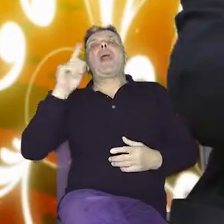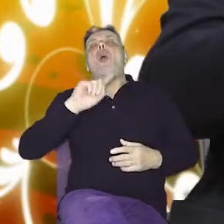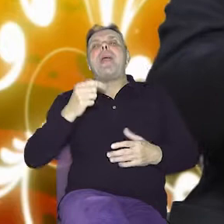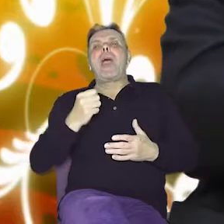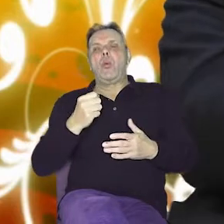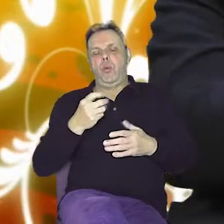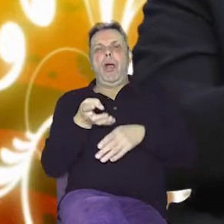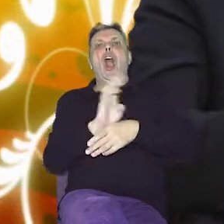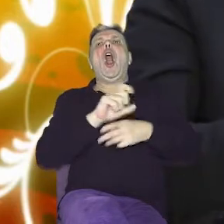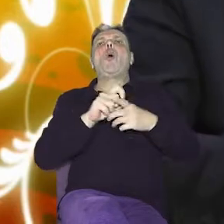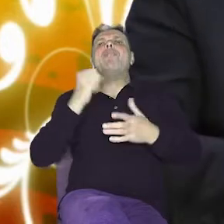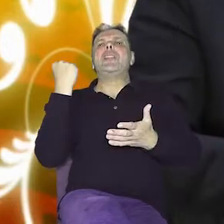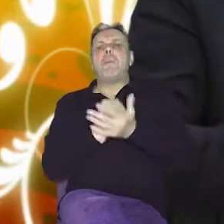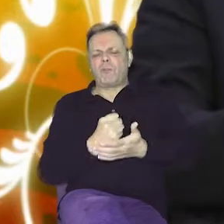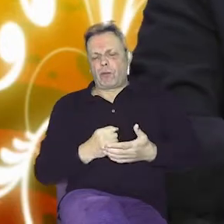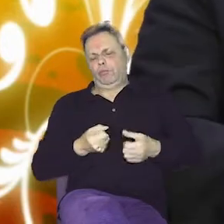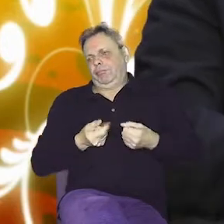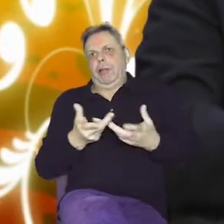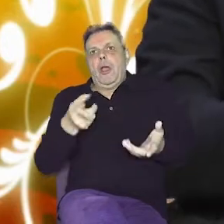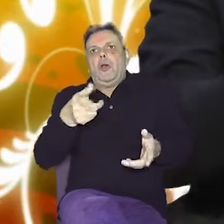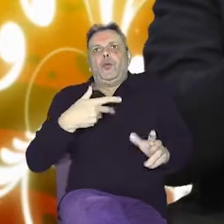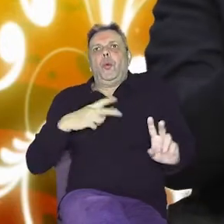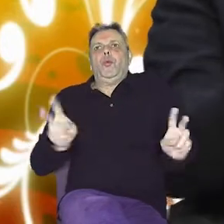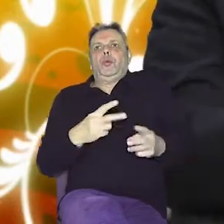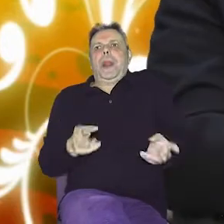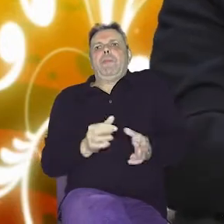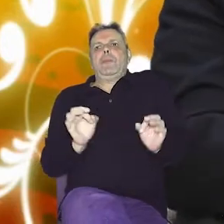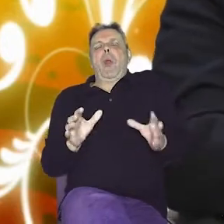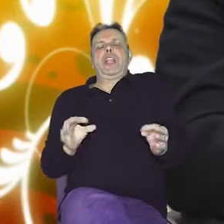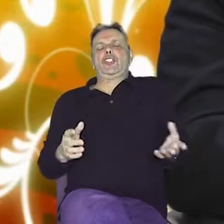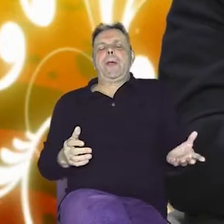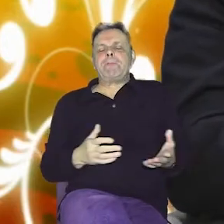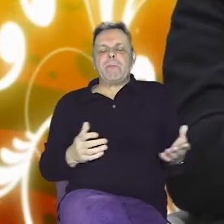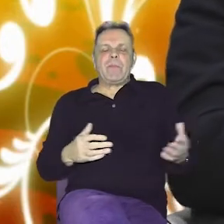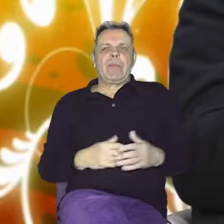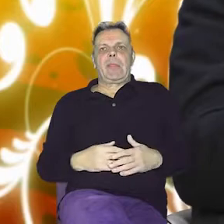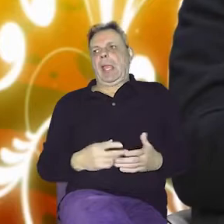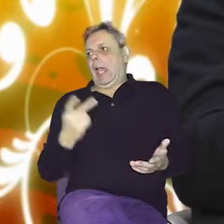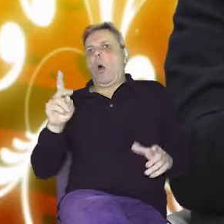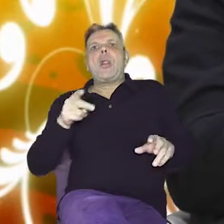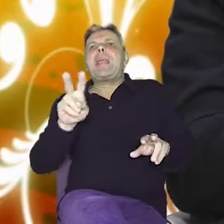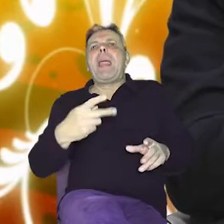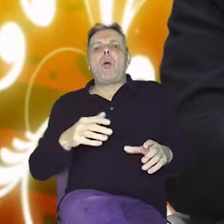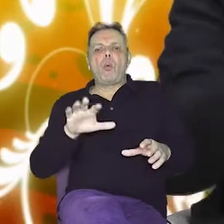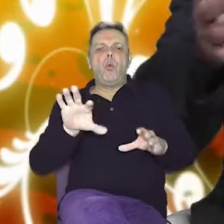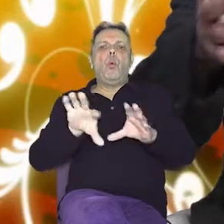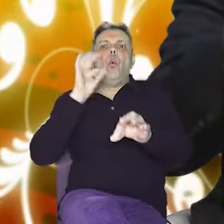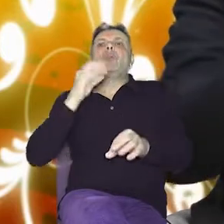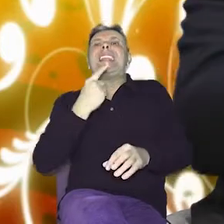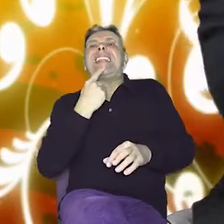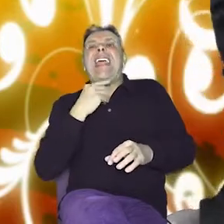nisu testirani, etc., etc., etc. Mi ne možemo, odnosno kolege zasigurno ne mogu testirati sad pacijente,